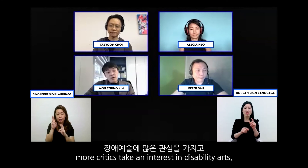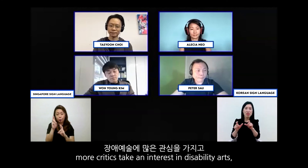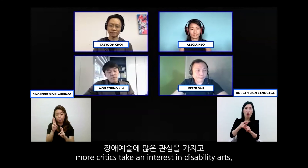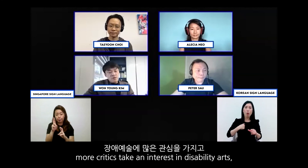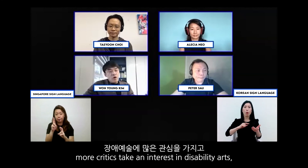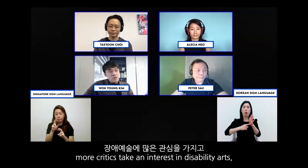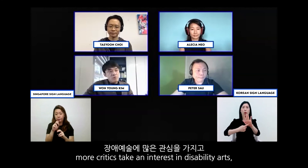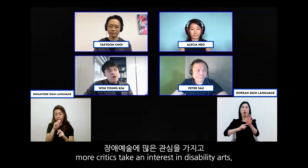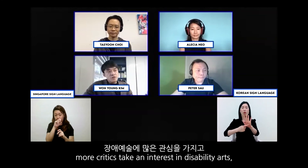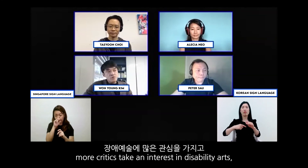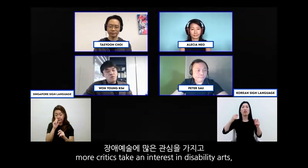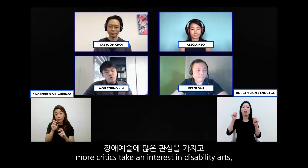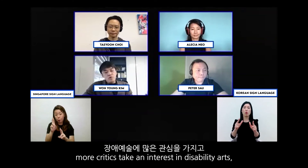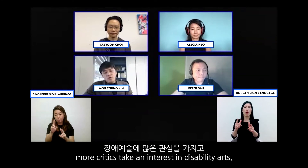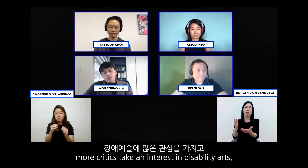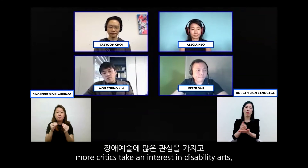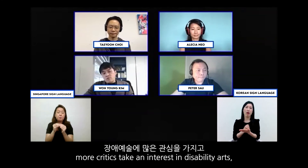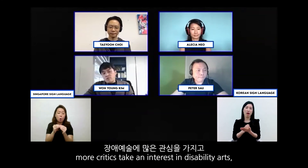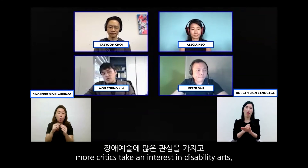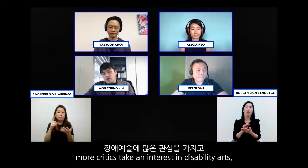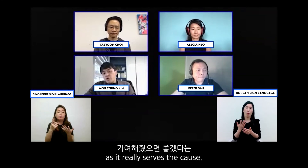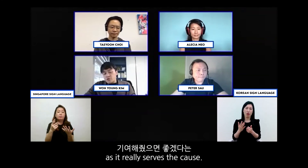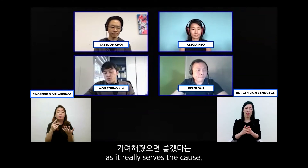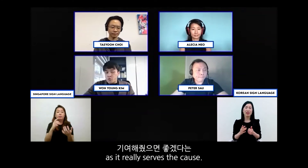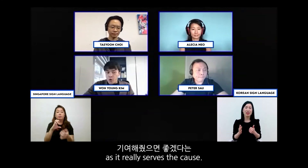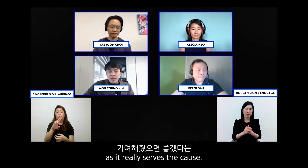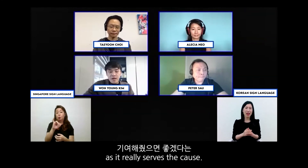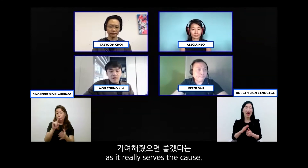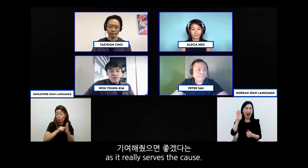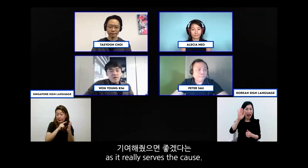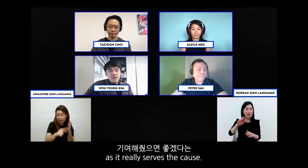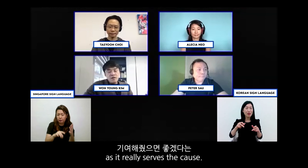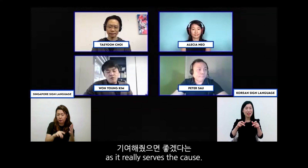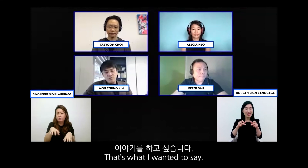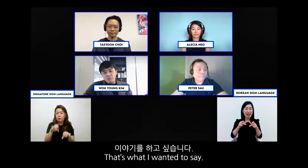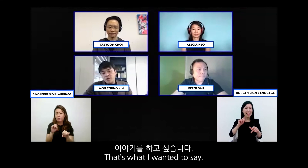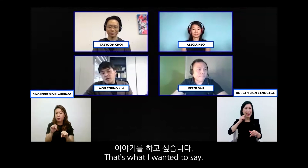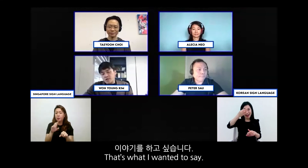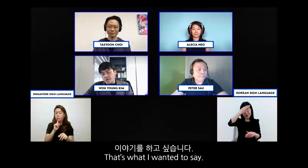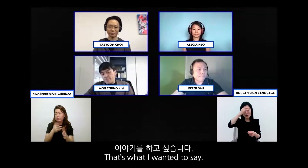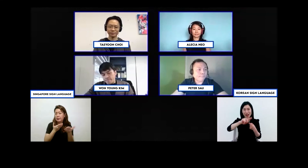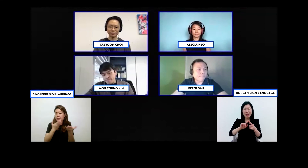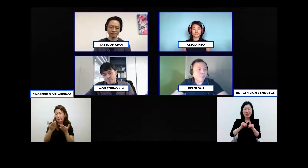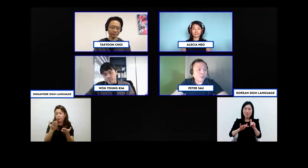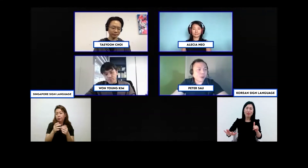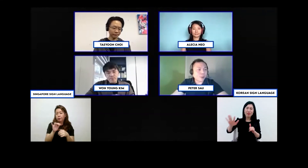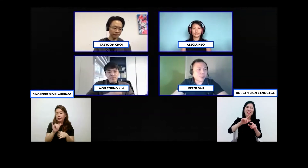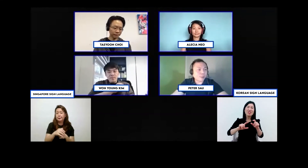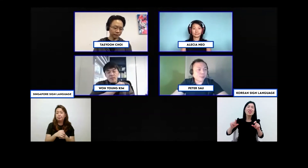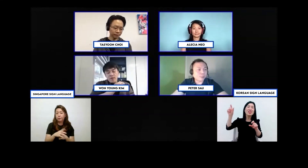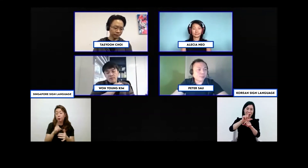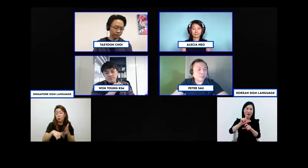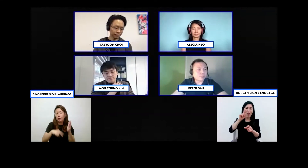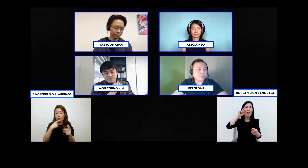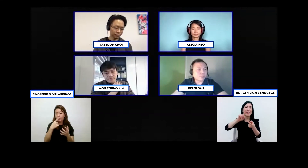장애 예술에 많은 관심을 가지고 기여해 줬으면 좋겠다라는 이야기를 하고 싶습니다.